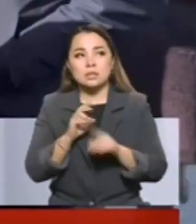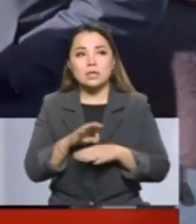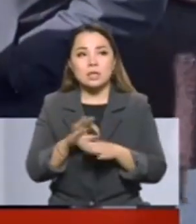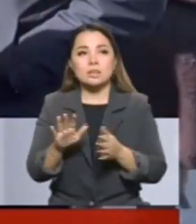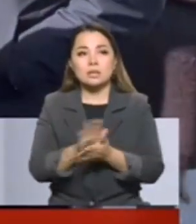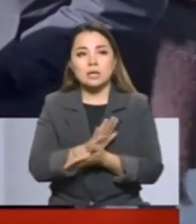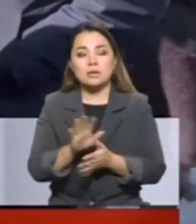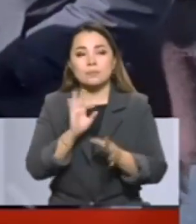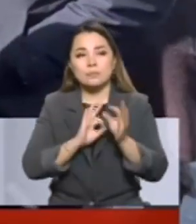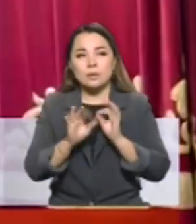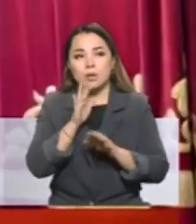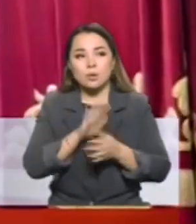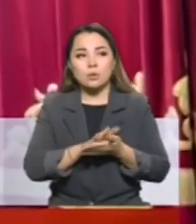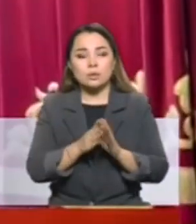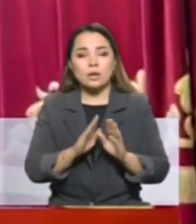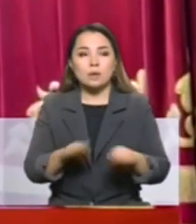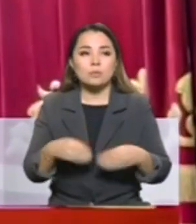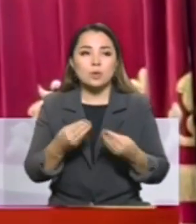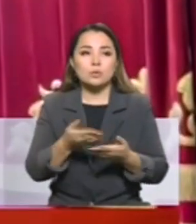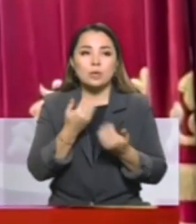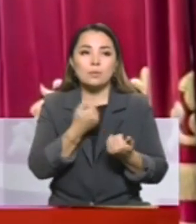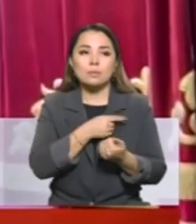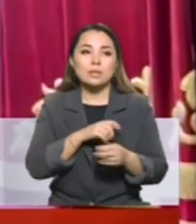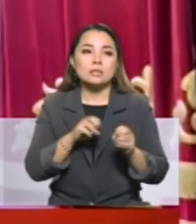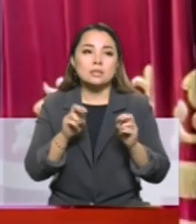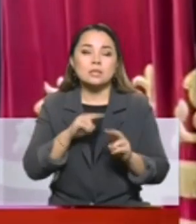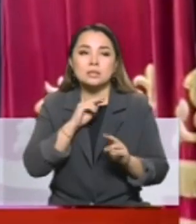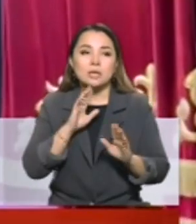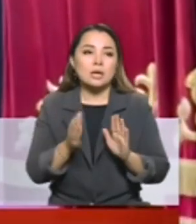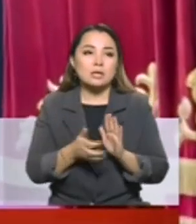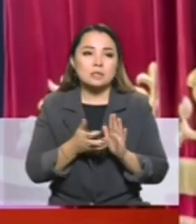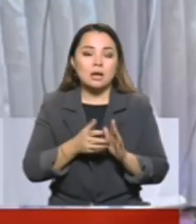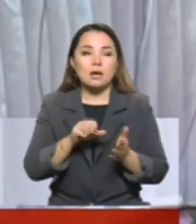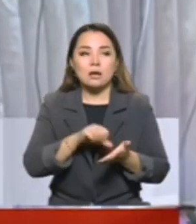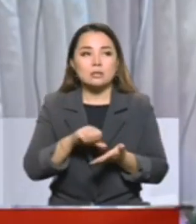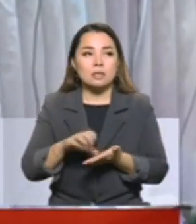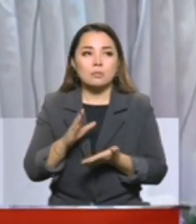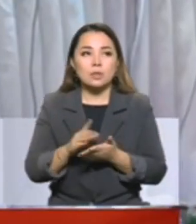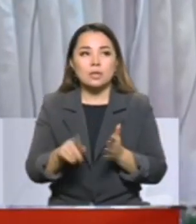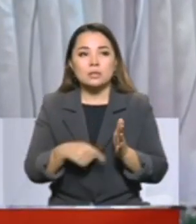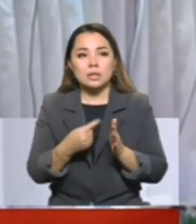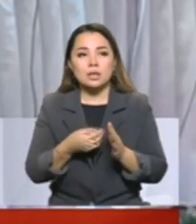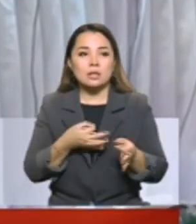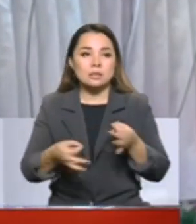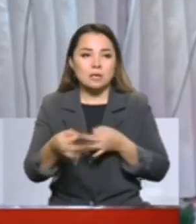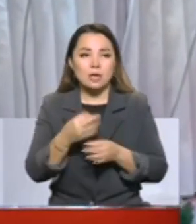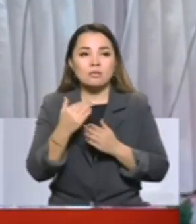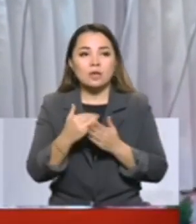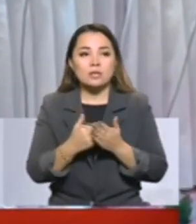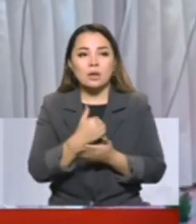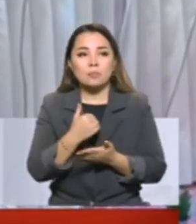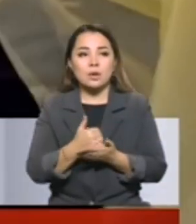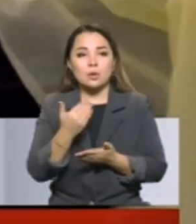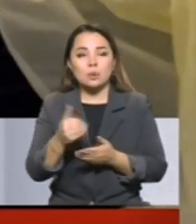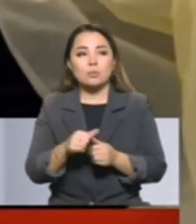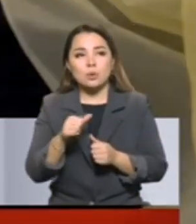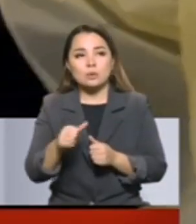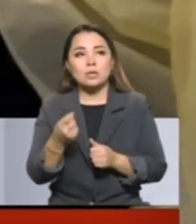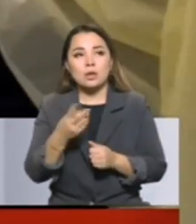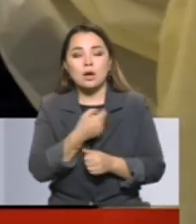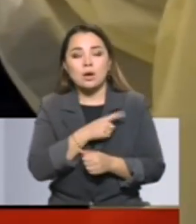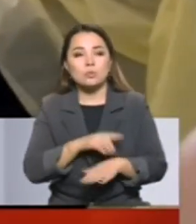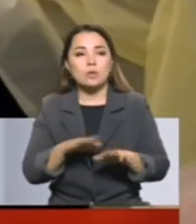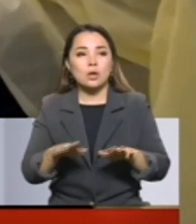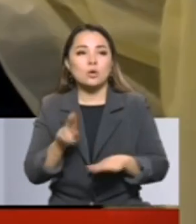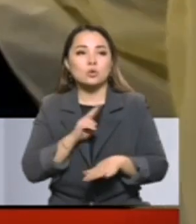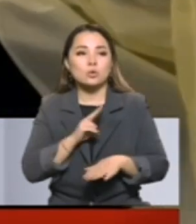тегін дәрі-дәрмектің уақытылы берілмеуі медицина мамандарының тапшылығына қатысты мәселелер көтерілді. Ведомство басшысы одан бөлек бірқатар